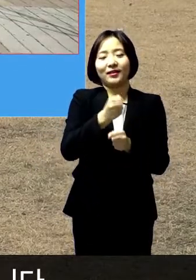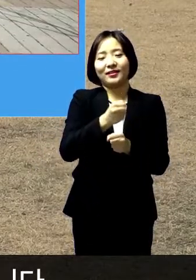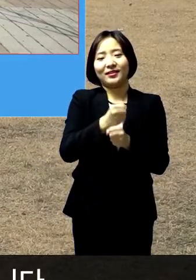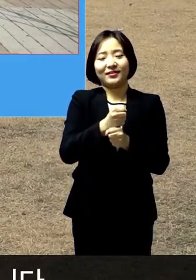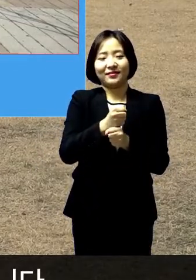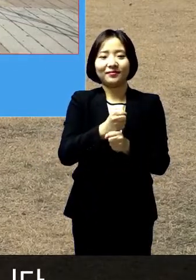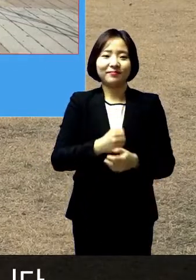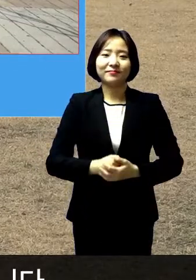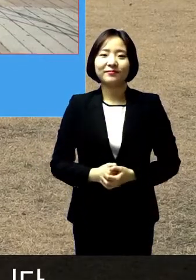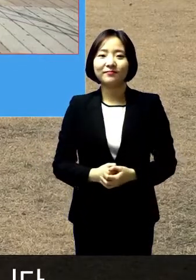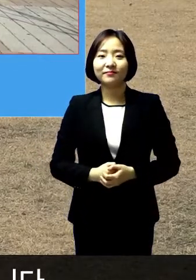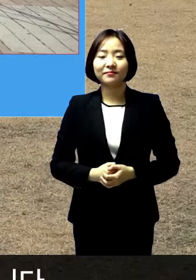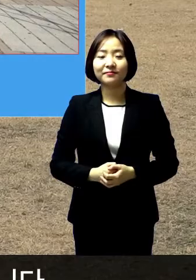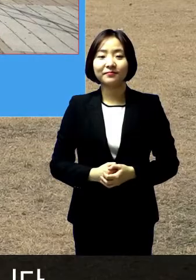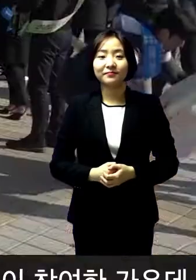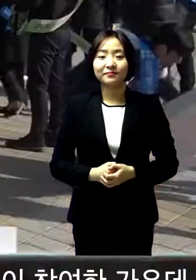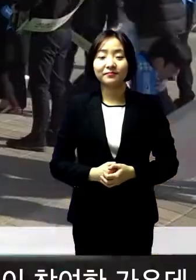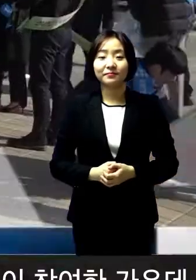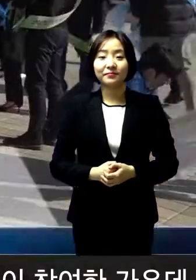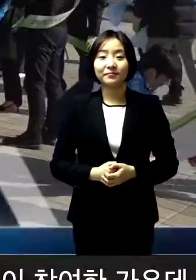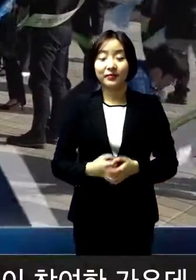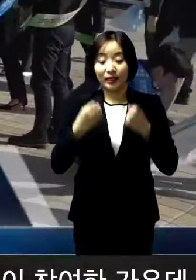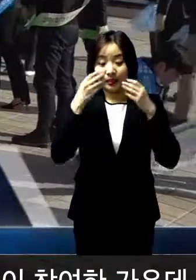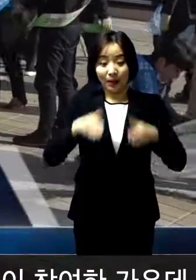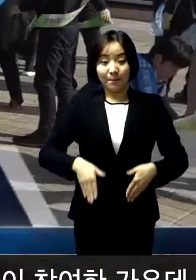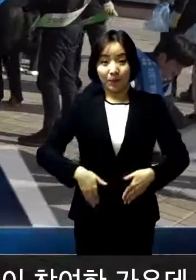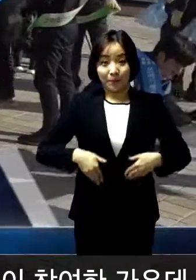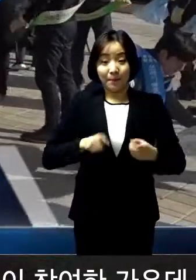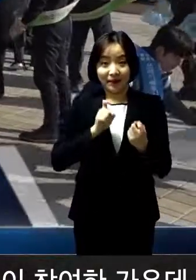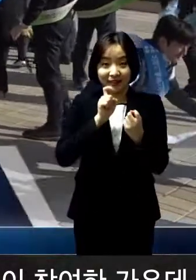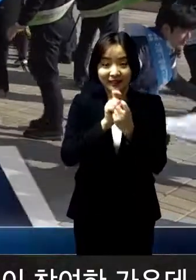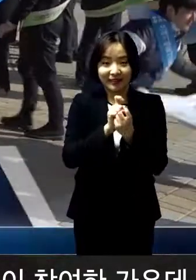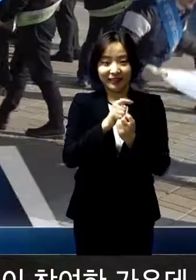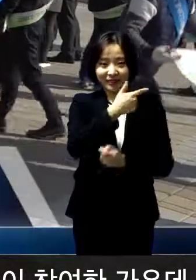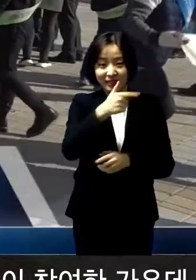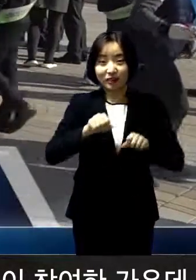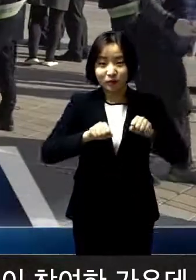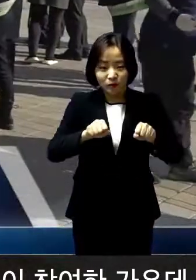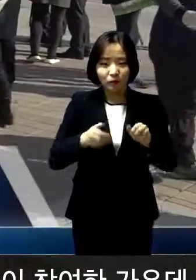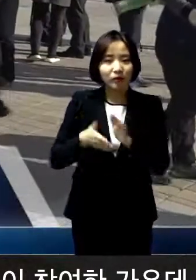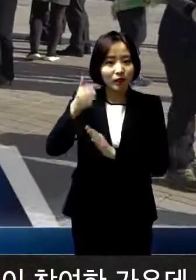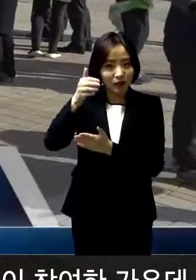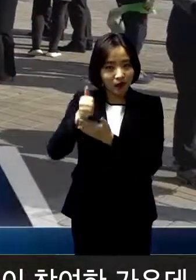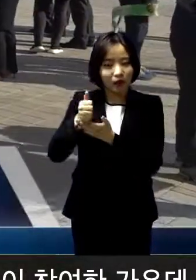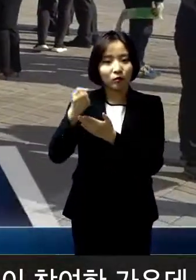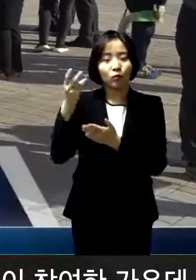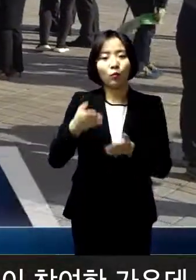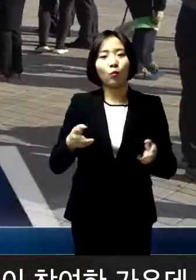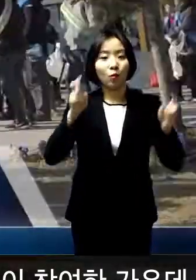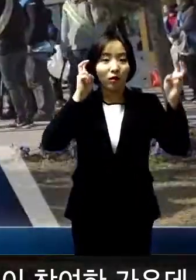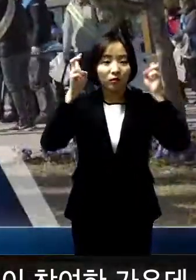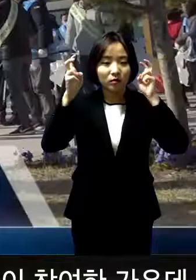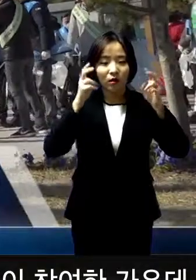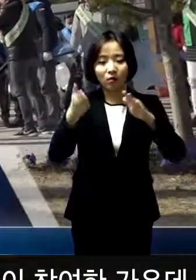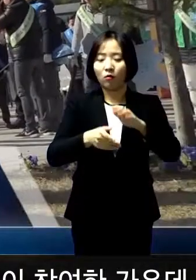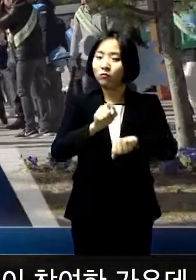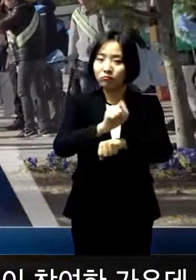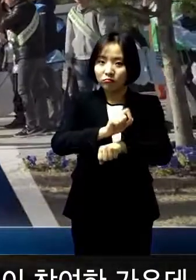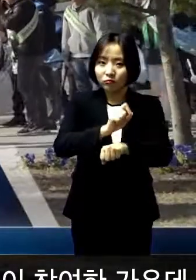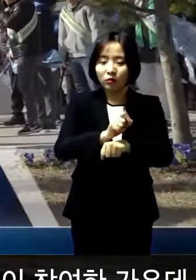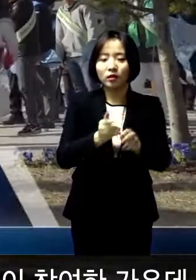캠페인 활동을 펼쳤습니다. 이번 새봄맞이 대청소는 구본영 시장을 비롯해 각급 기관,